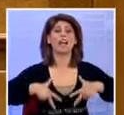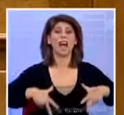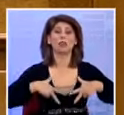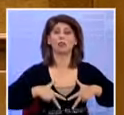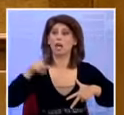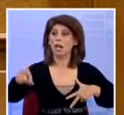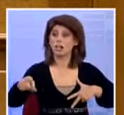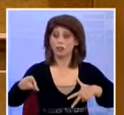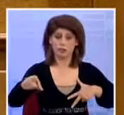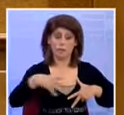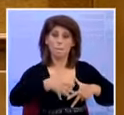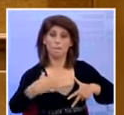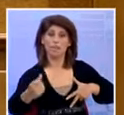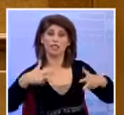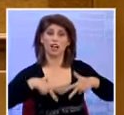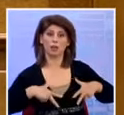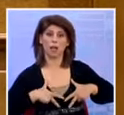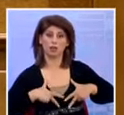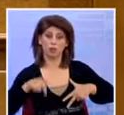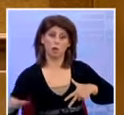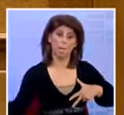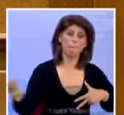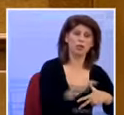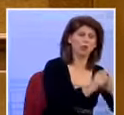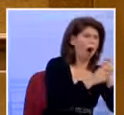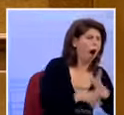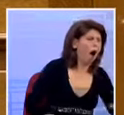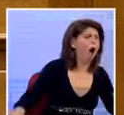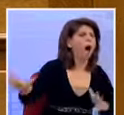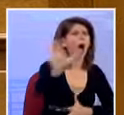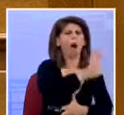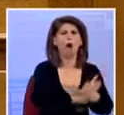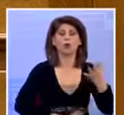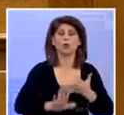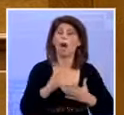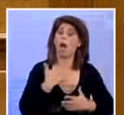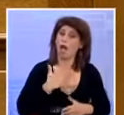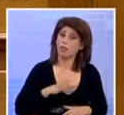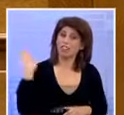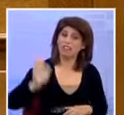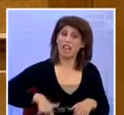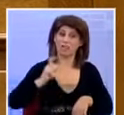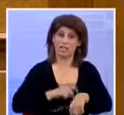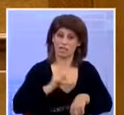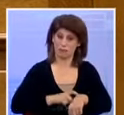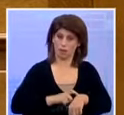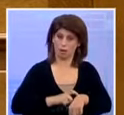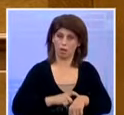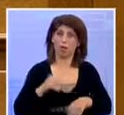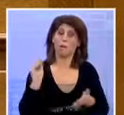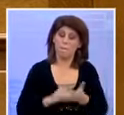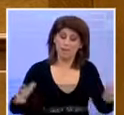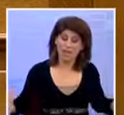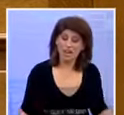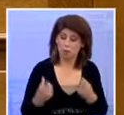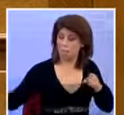Εσείς παραλάβατε χώρα και τη φέρνετε στο χάος. Αν θέλετε την τελευταία στιγμή να τη σώσουμε τη